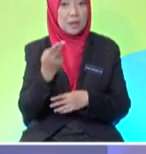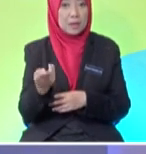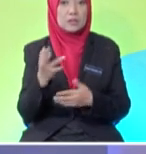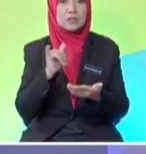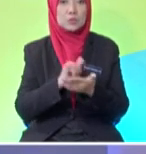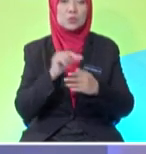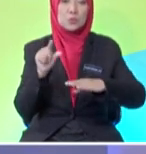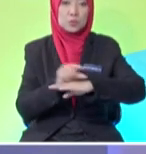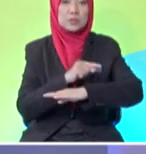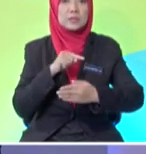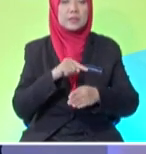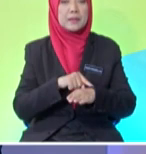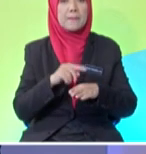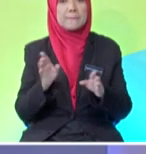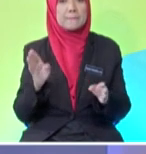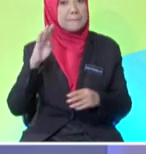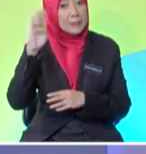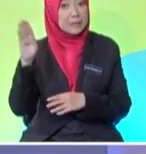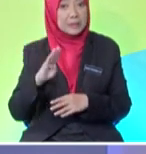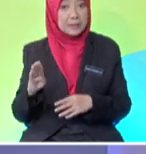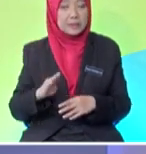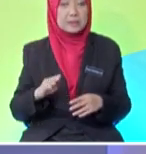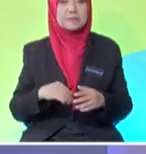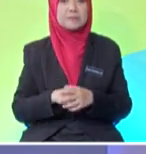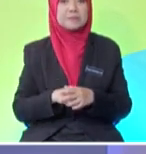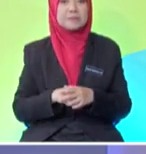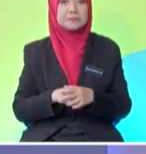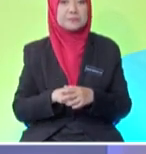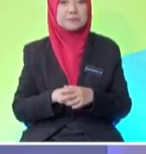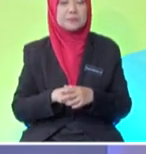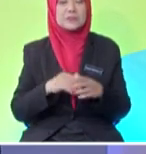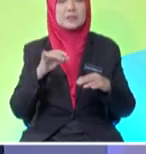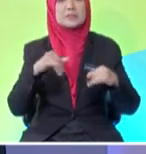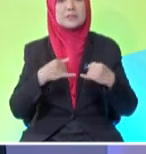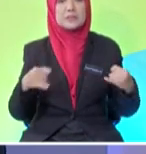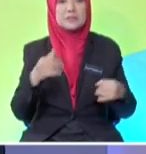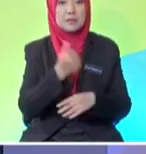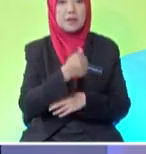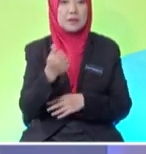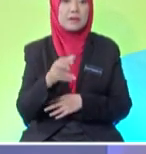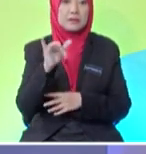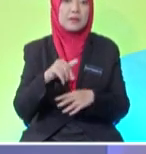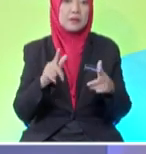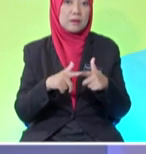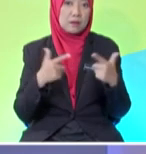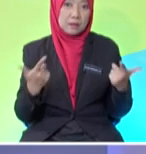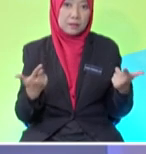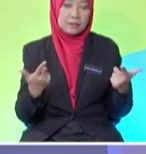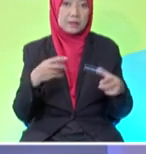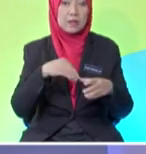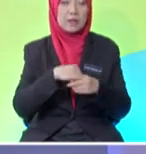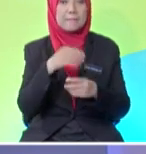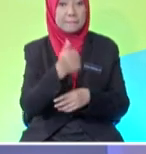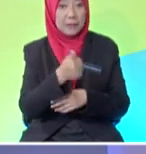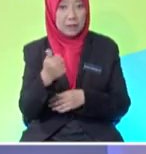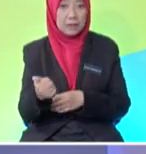gunakan di bingkai-bangkel baik jenis alat dan yang lain yang terdapat dalam alat Manado